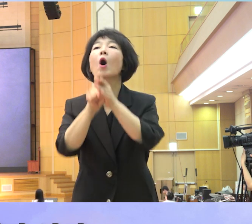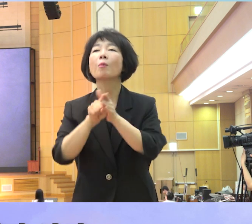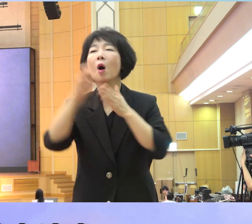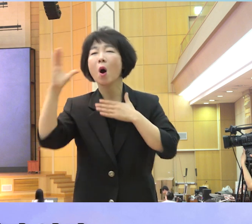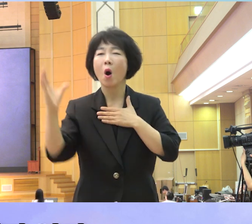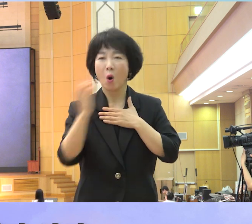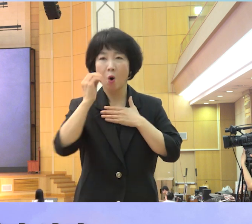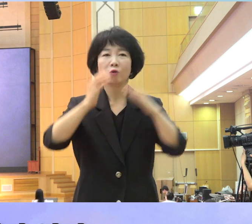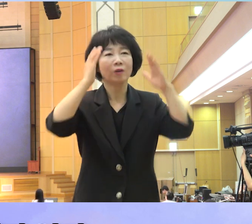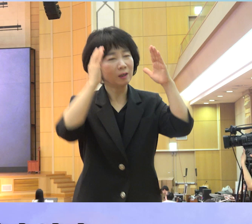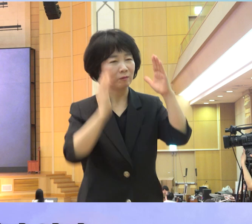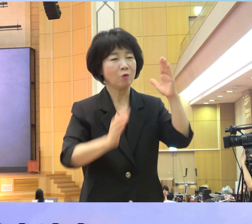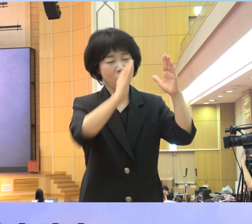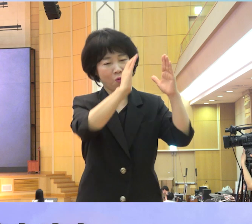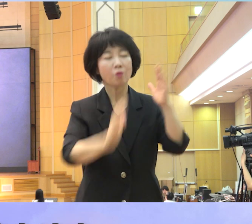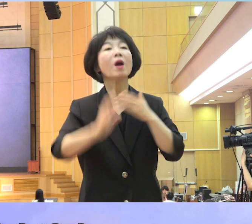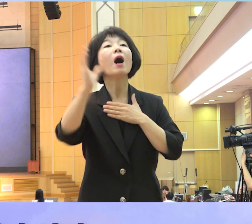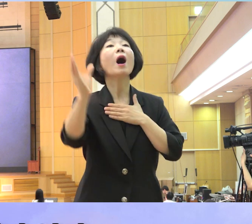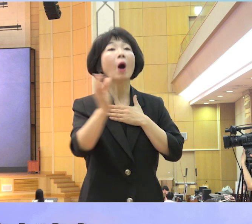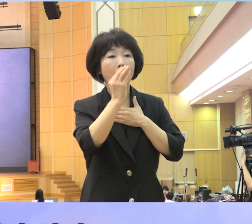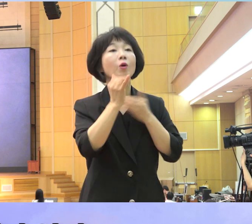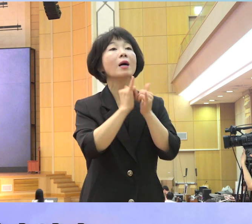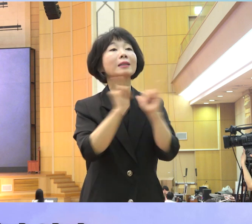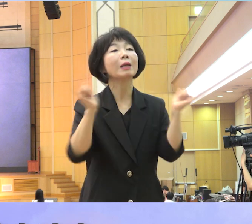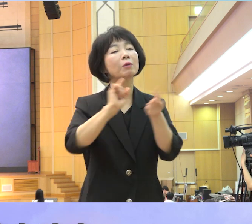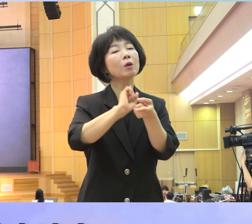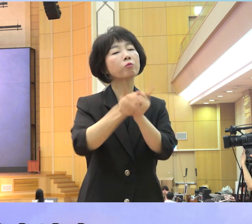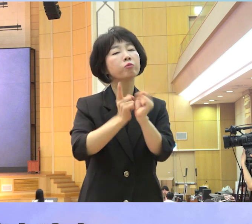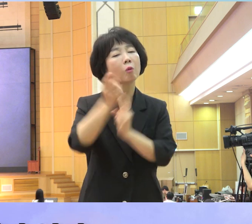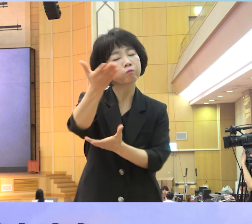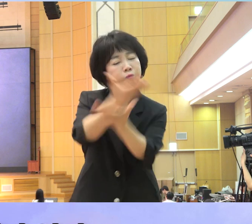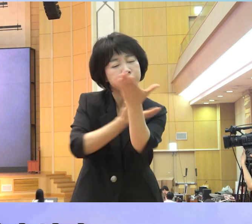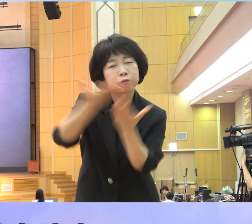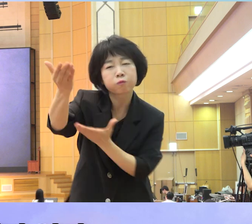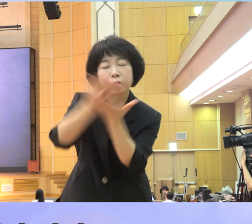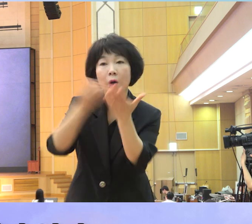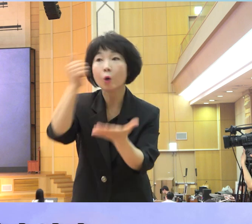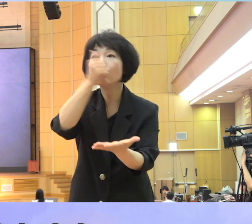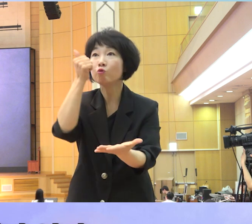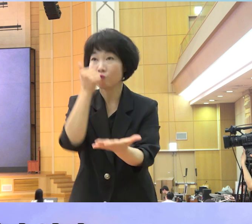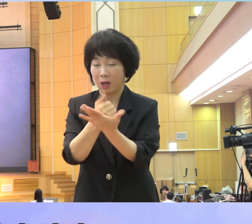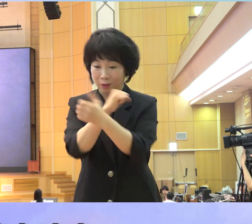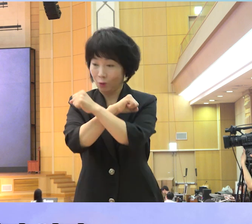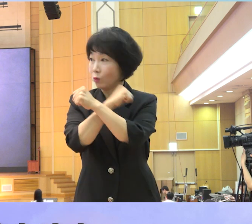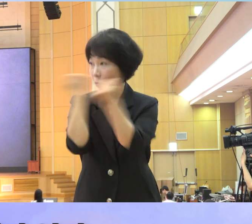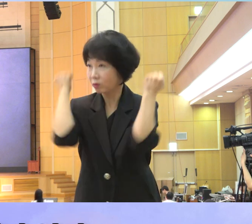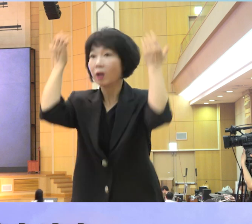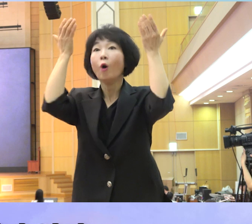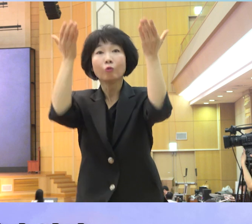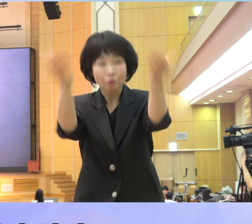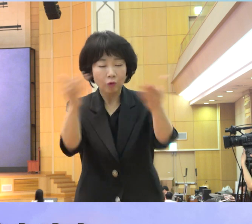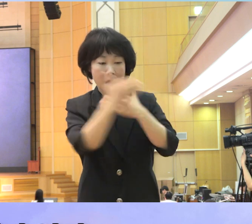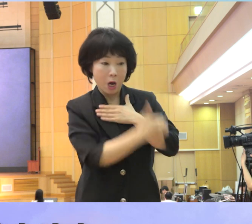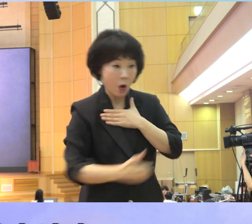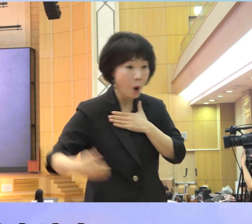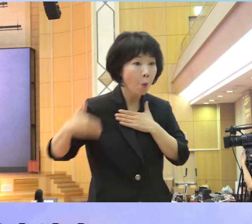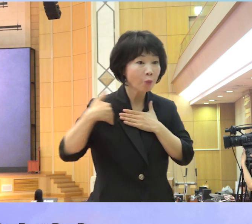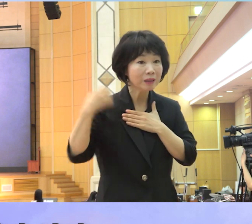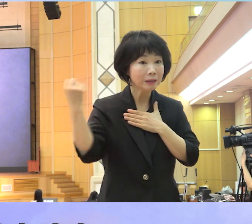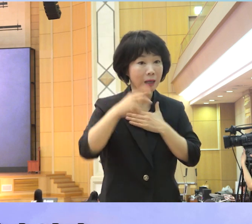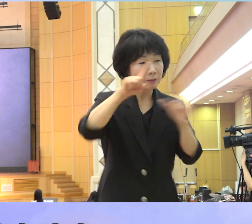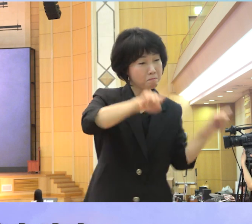성령을 믿사오며 거룩한 공예와 성도가 서로 교통하는 것과 죄를 사하여 주시는